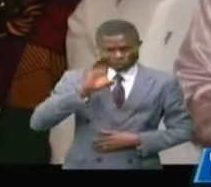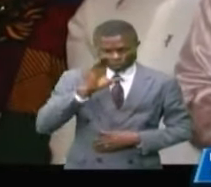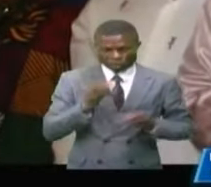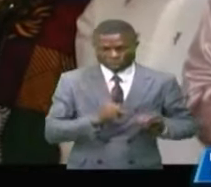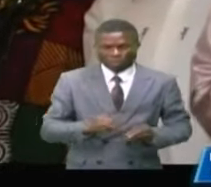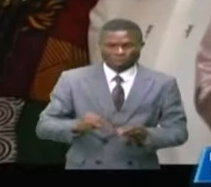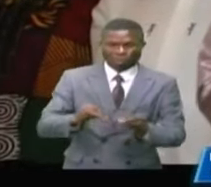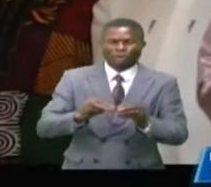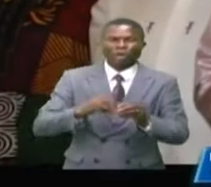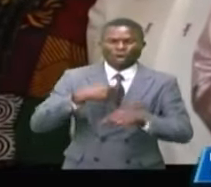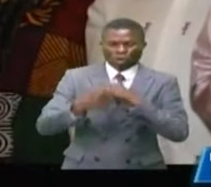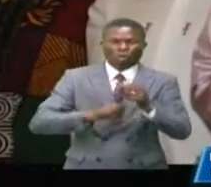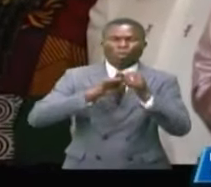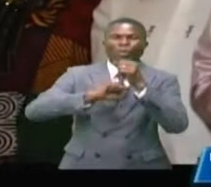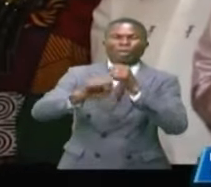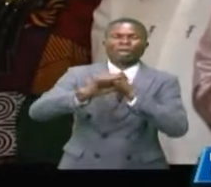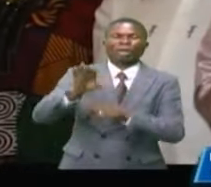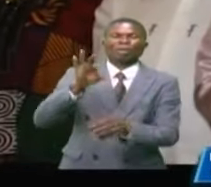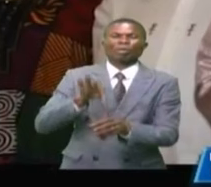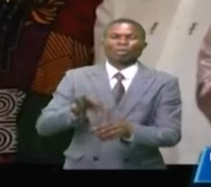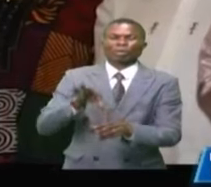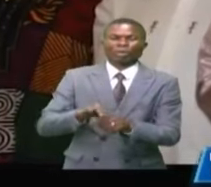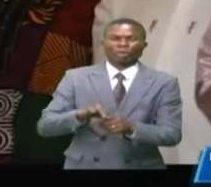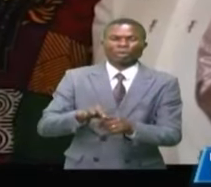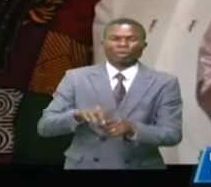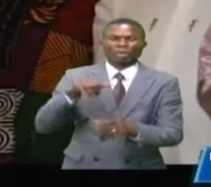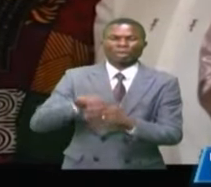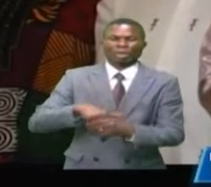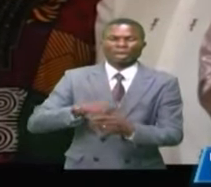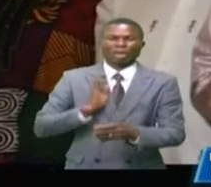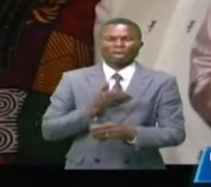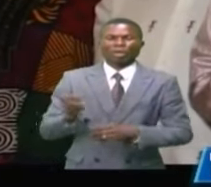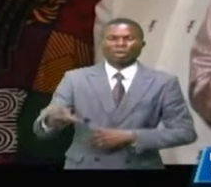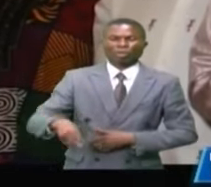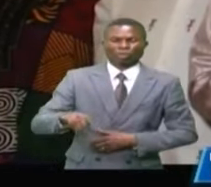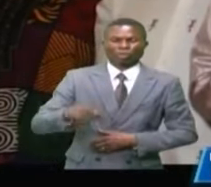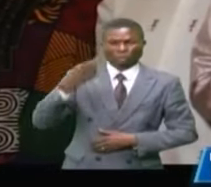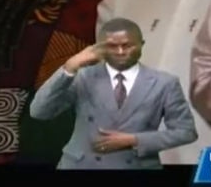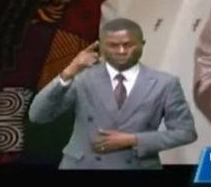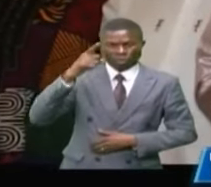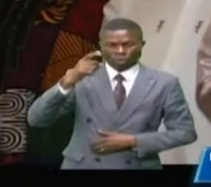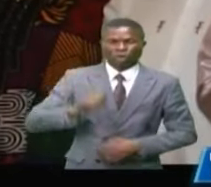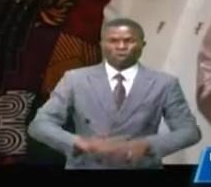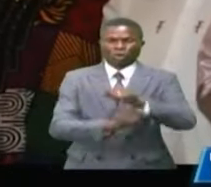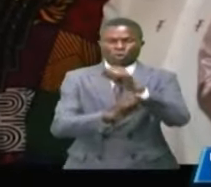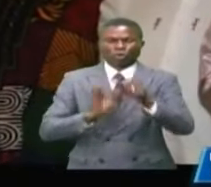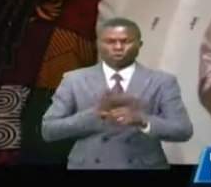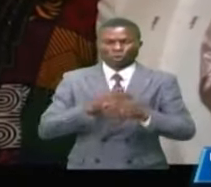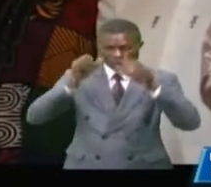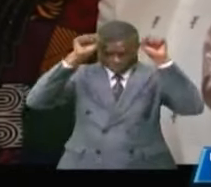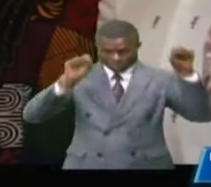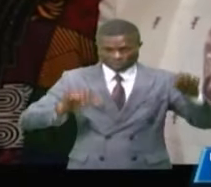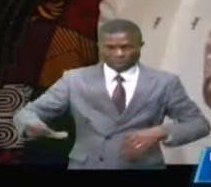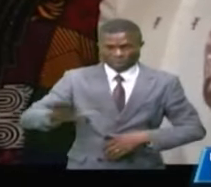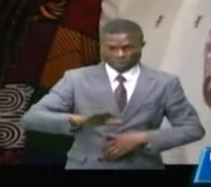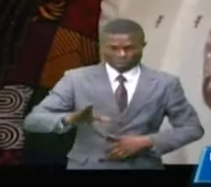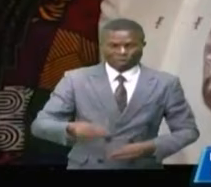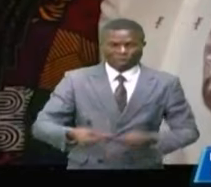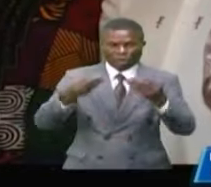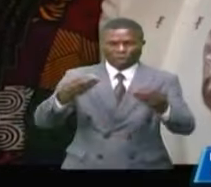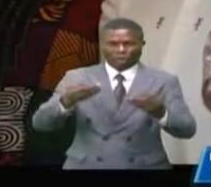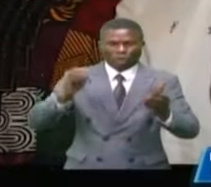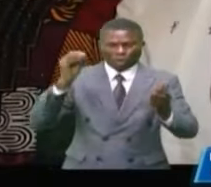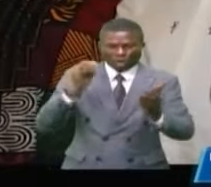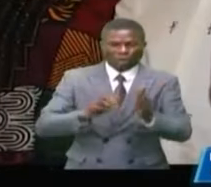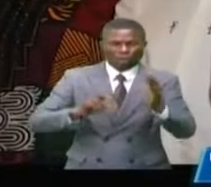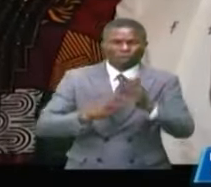stratégies de la campagne électorale dans notre province pour élire notre président de la République que nous voulons donner un